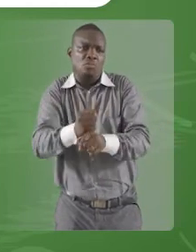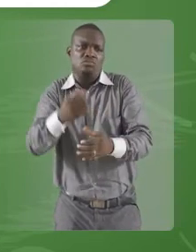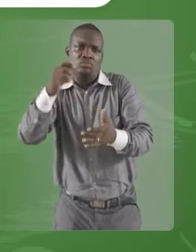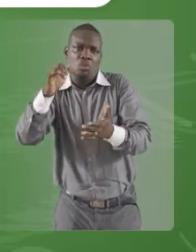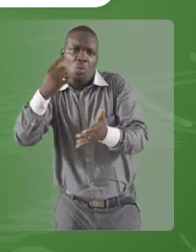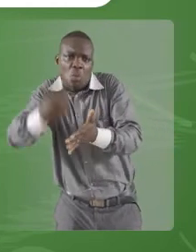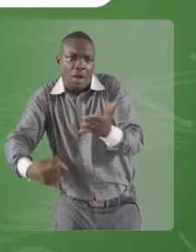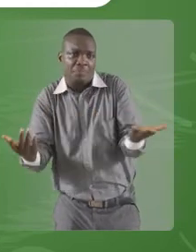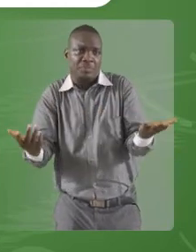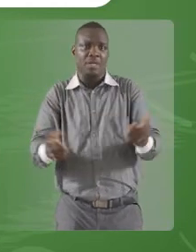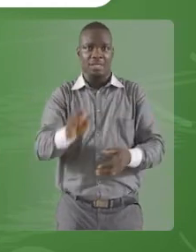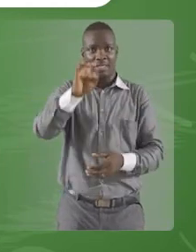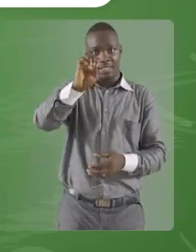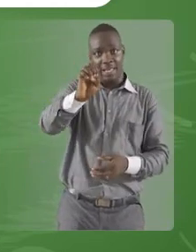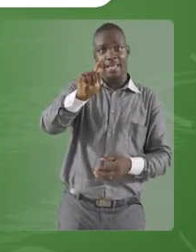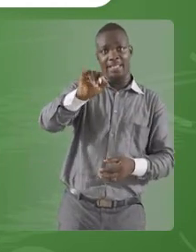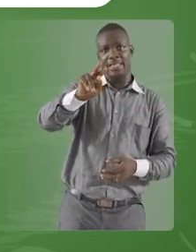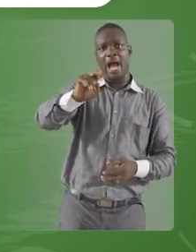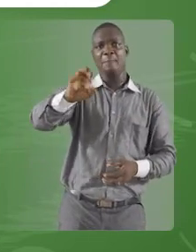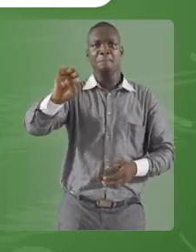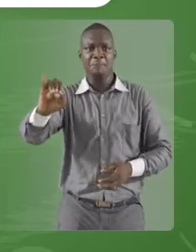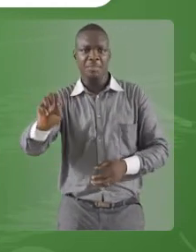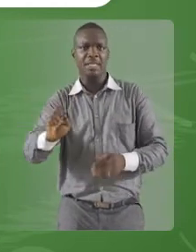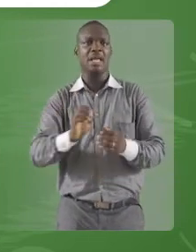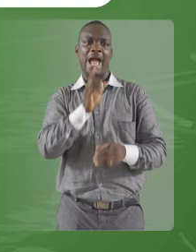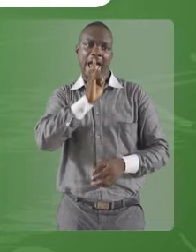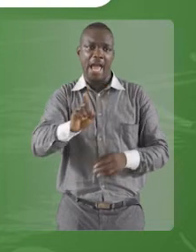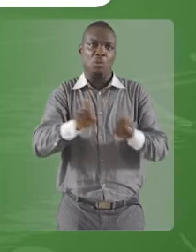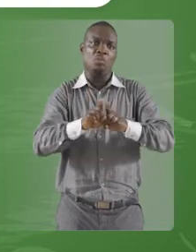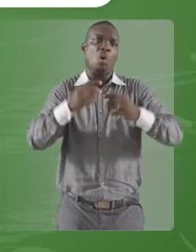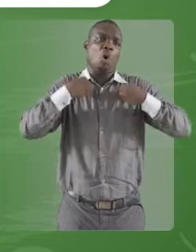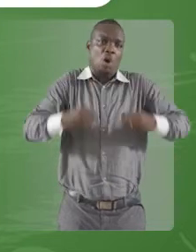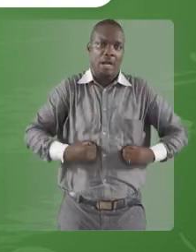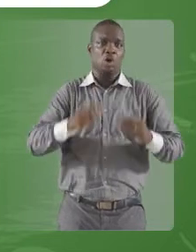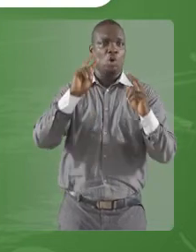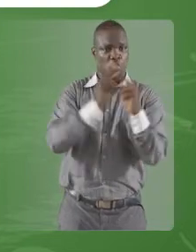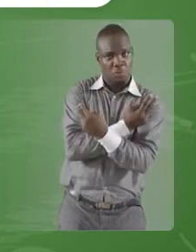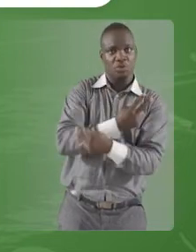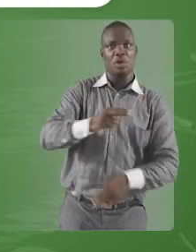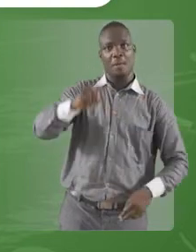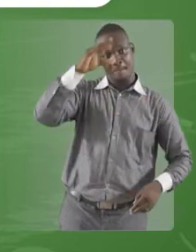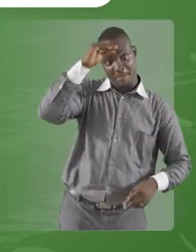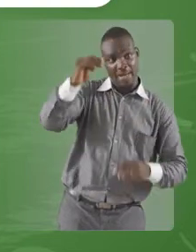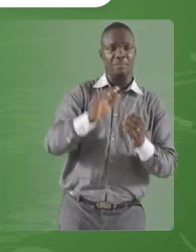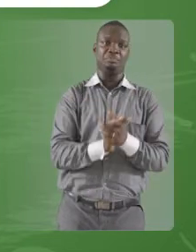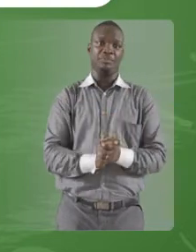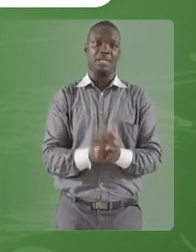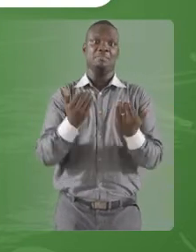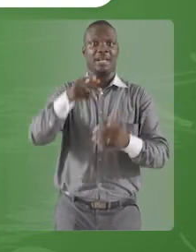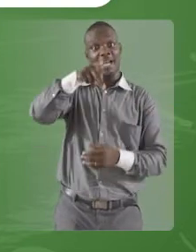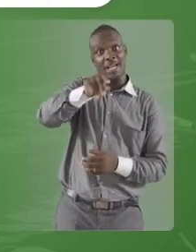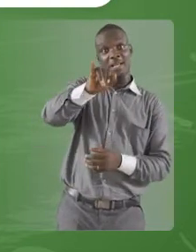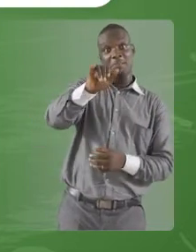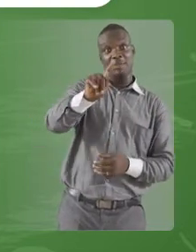représente l'organe reproducteur mâle. Alors, de quoi est composé le pistil? Le pistil est composé d'un ovaire,